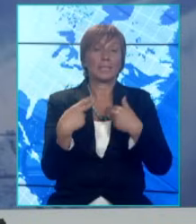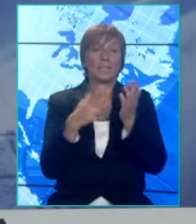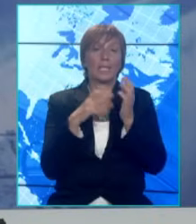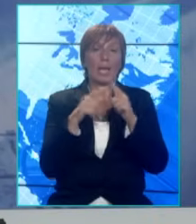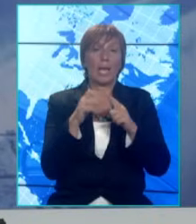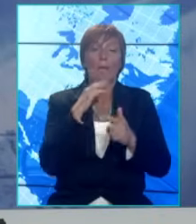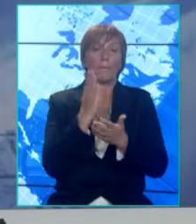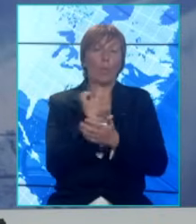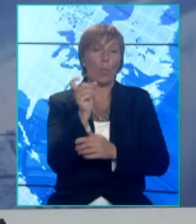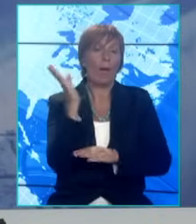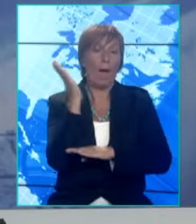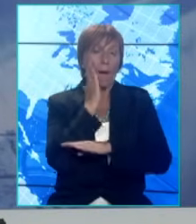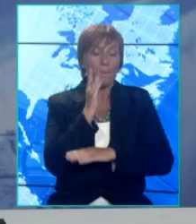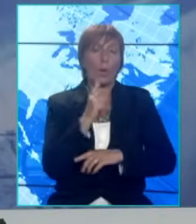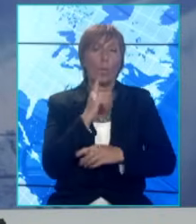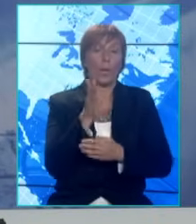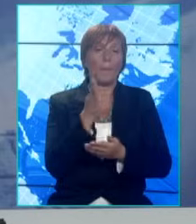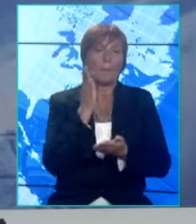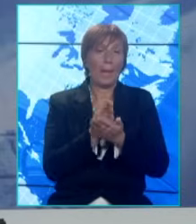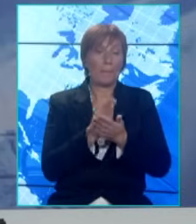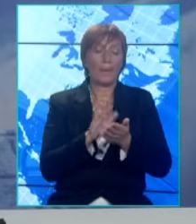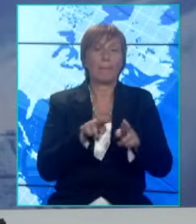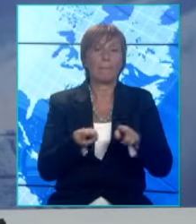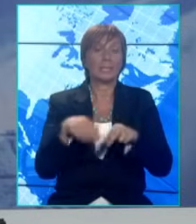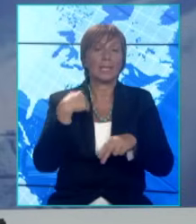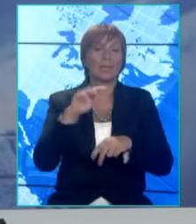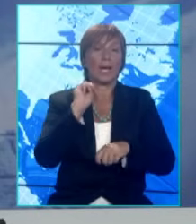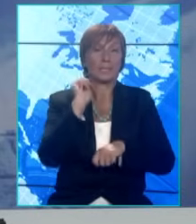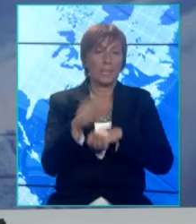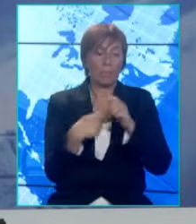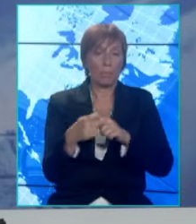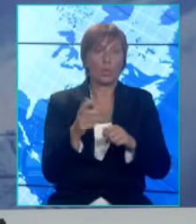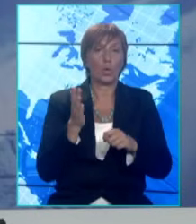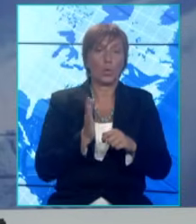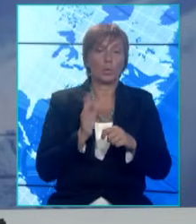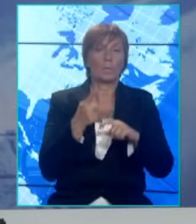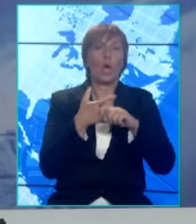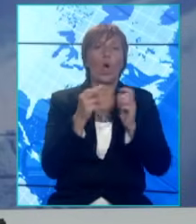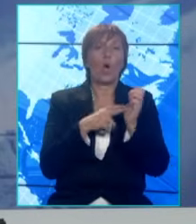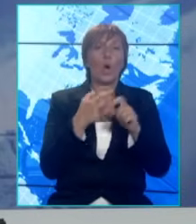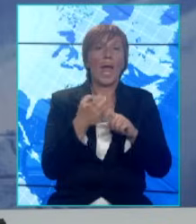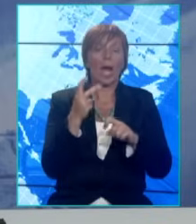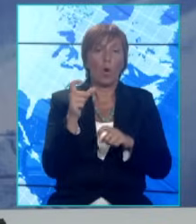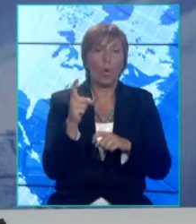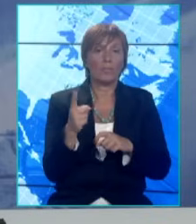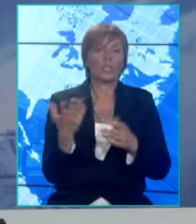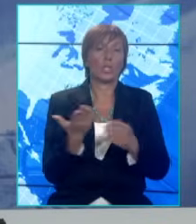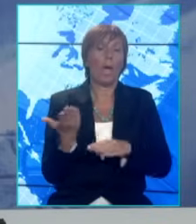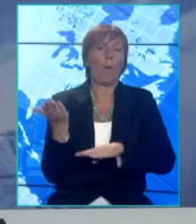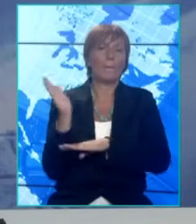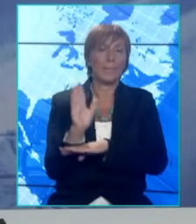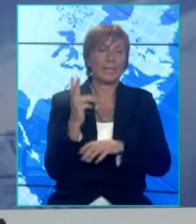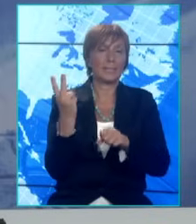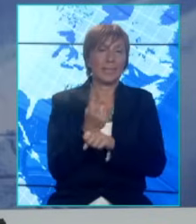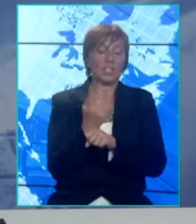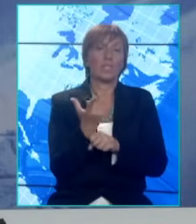nedavno bio u Washingtonu i na kojem je bio ministar vanjskih poslova gospodin Konaković kao predstavnik